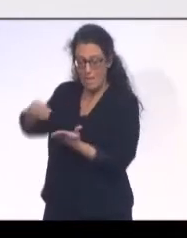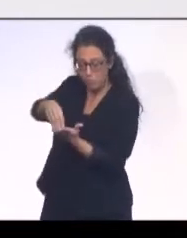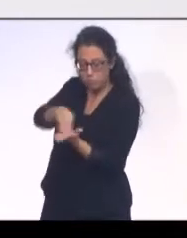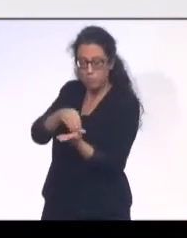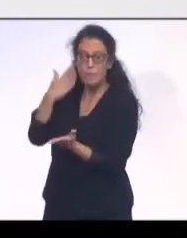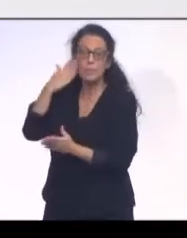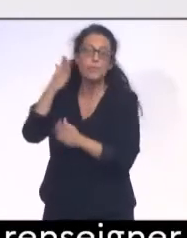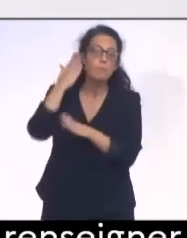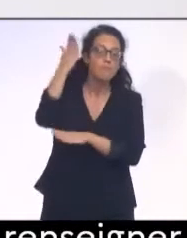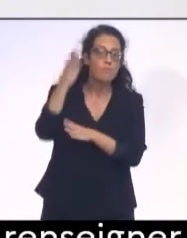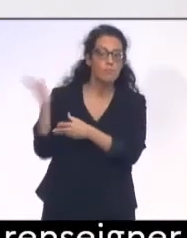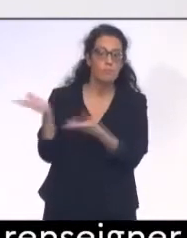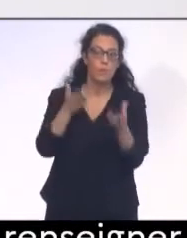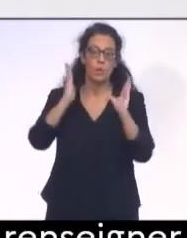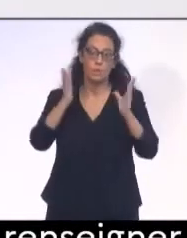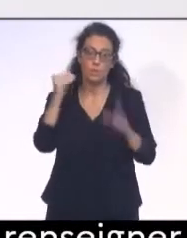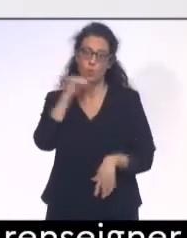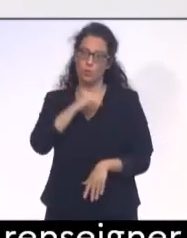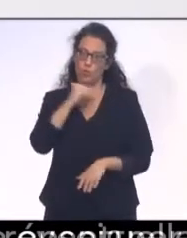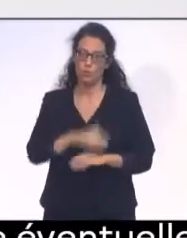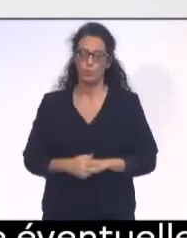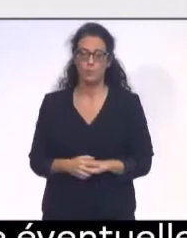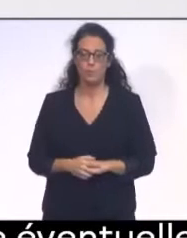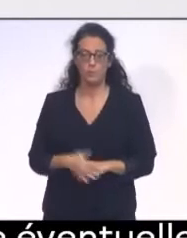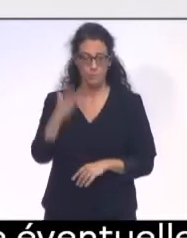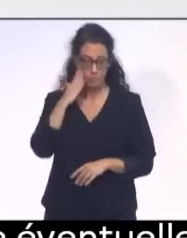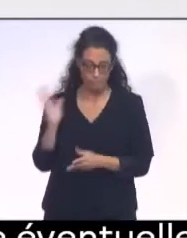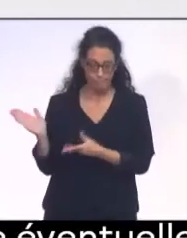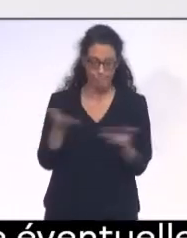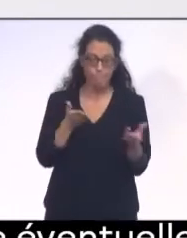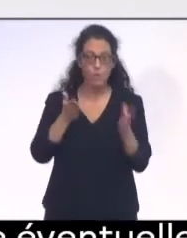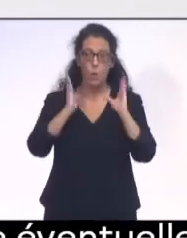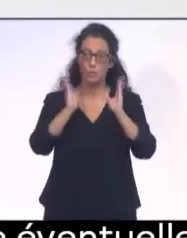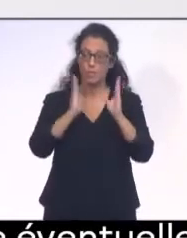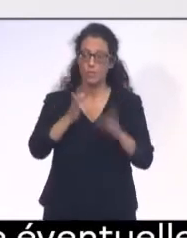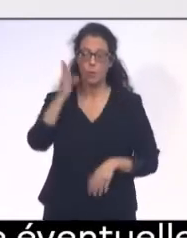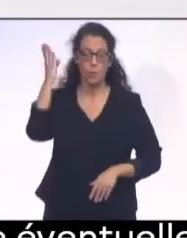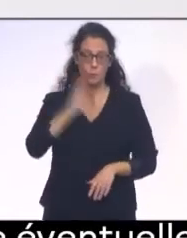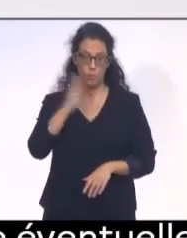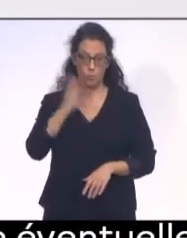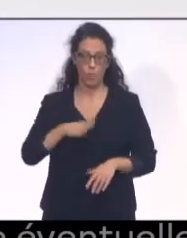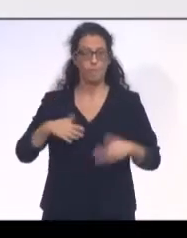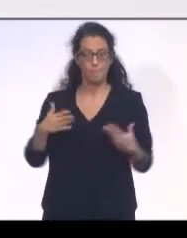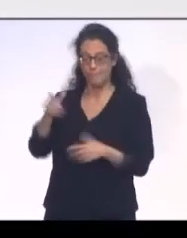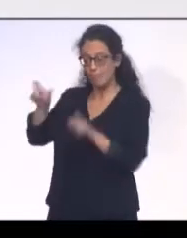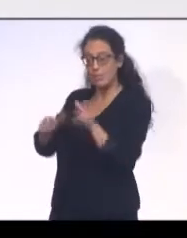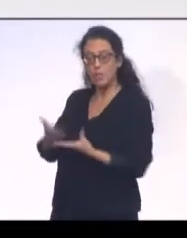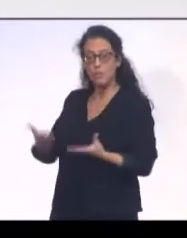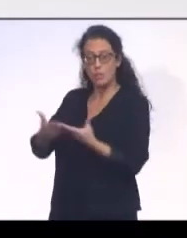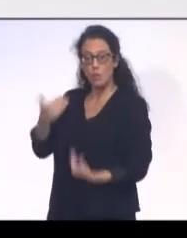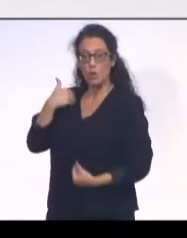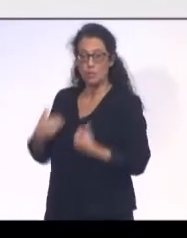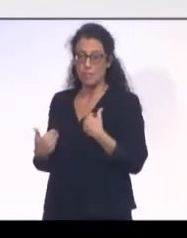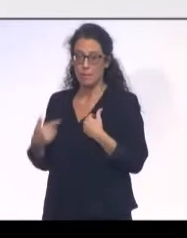hospitalisation d'urgence. Lorsque l'hospitalisation est nécessaire, les personnes en situation de handicap, particulièrement les